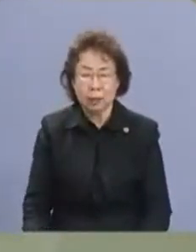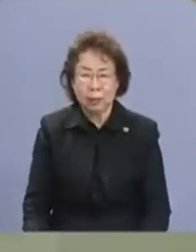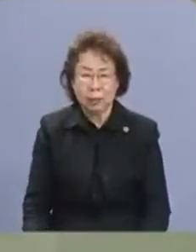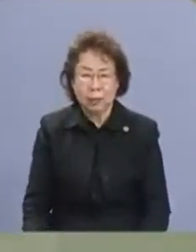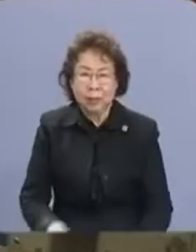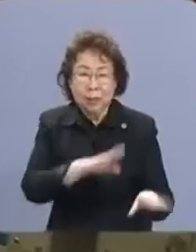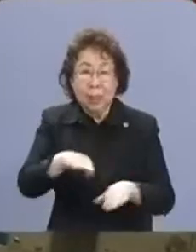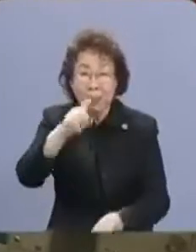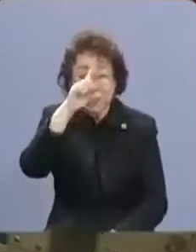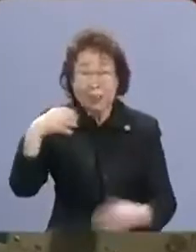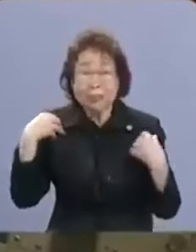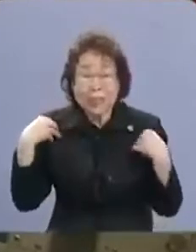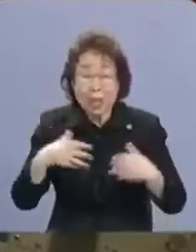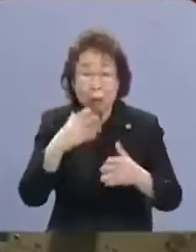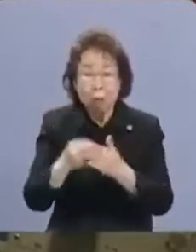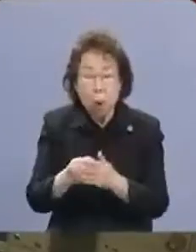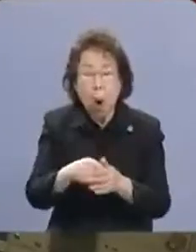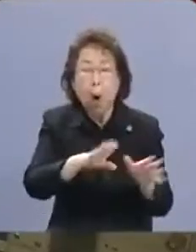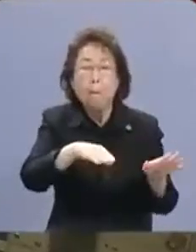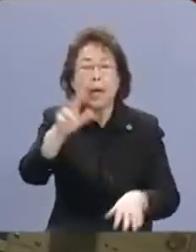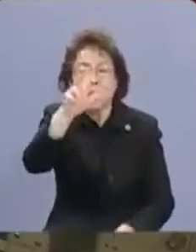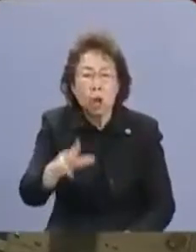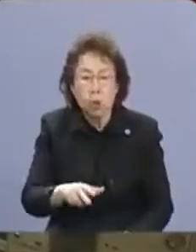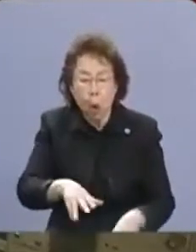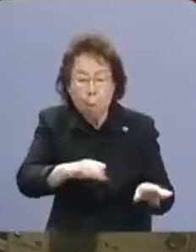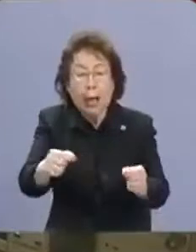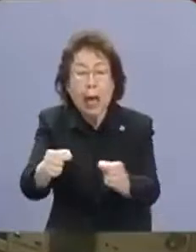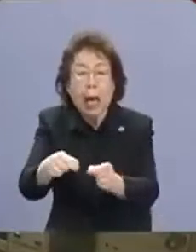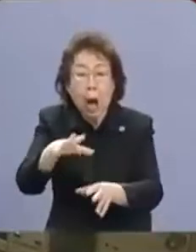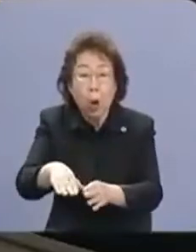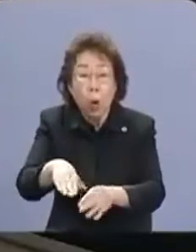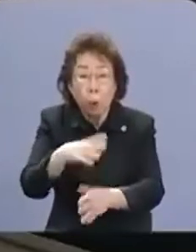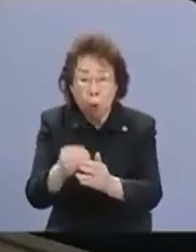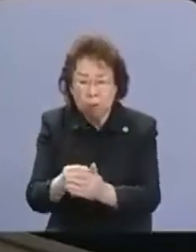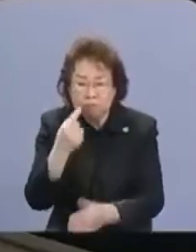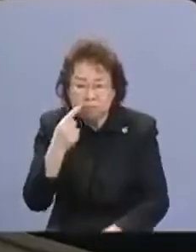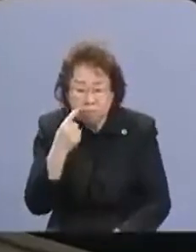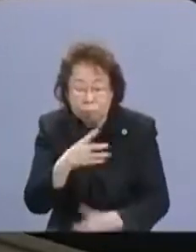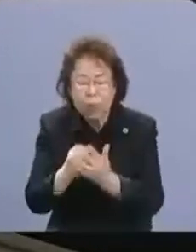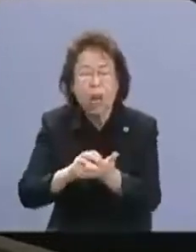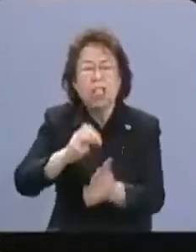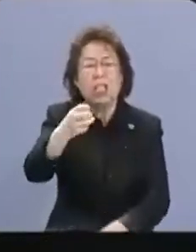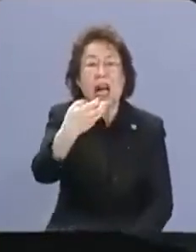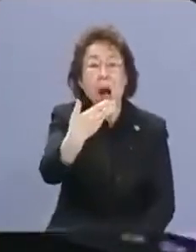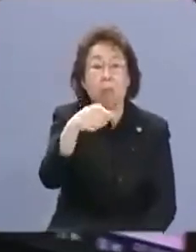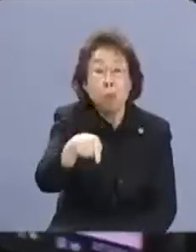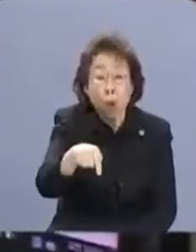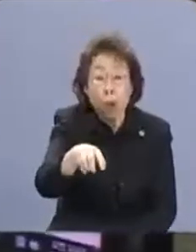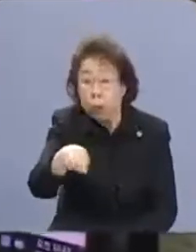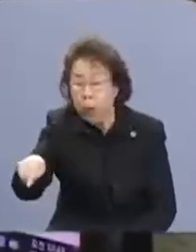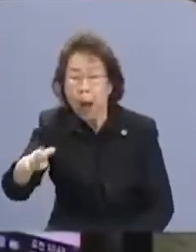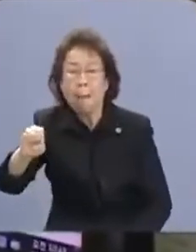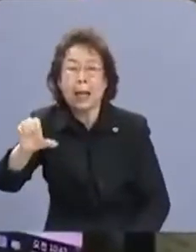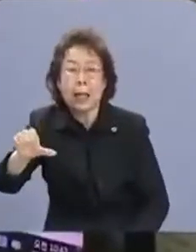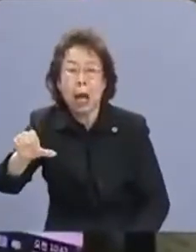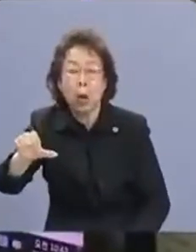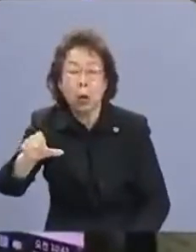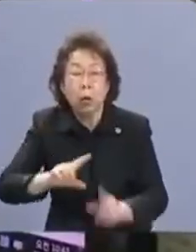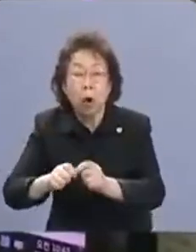해양수산부 도 전국 연안 해역에 해양 방사능 조사 지점을 30 9곳에서 45 곳으로